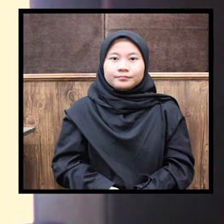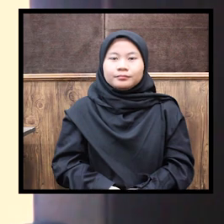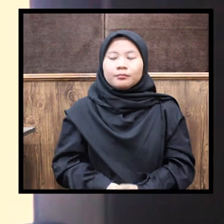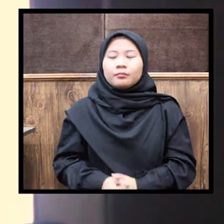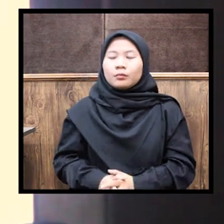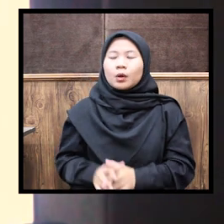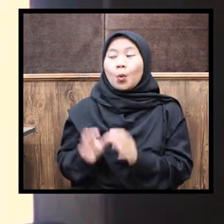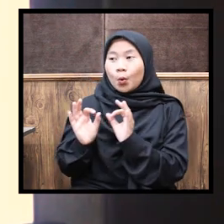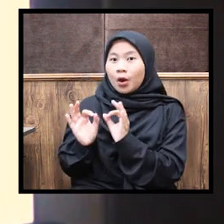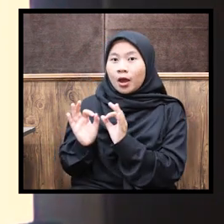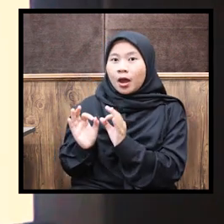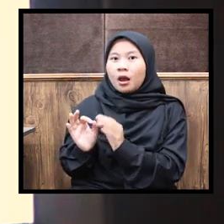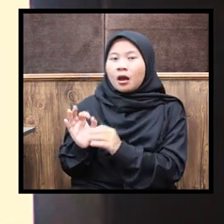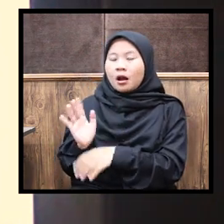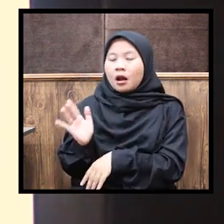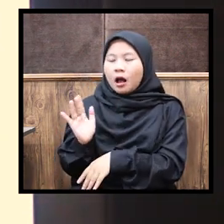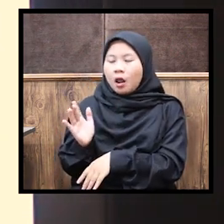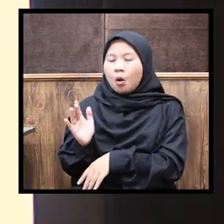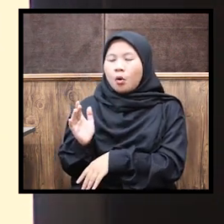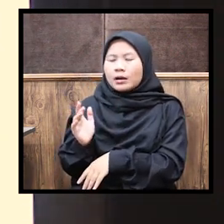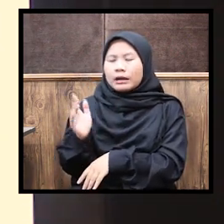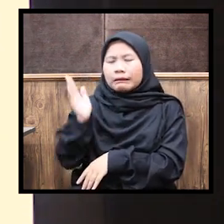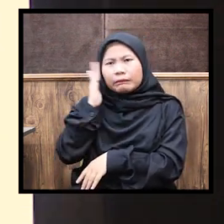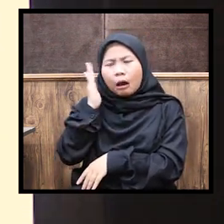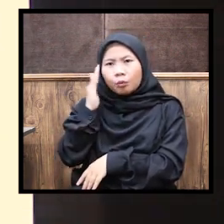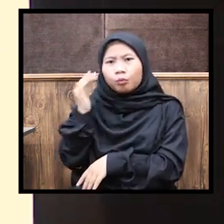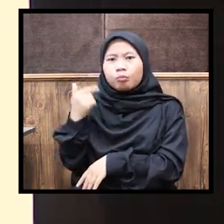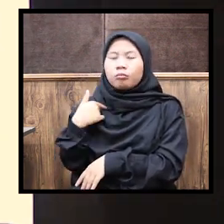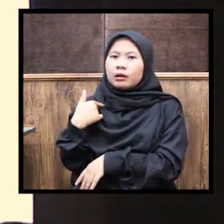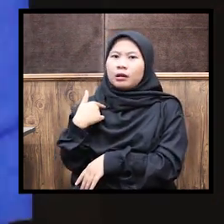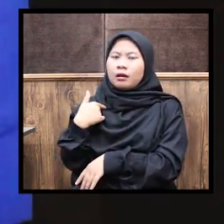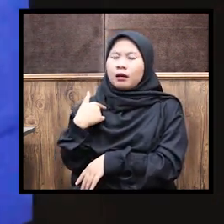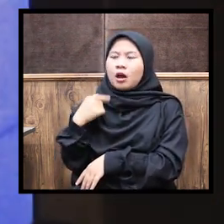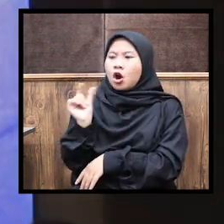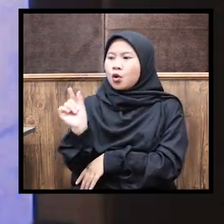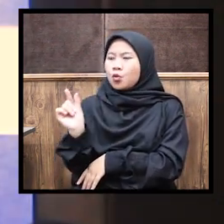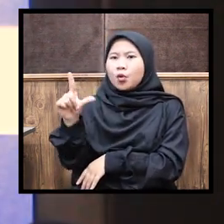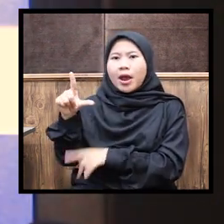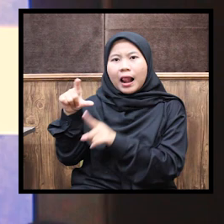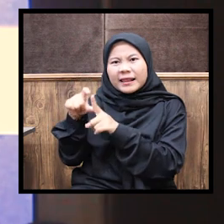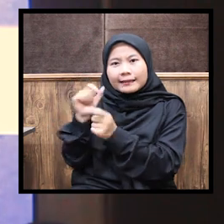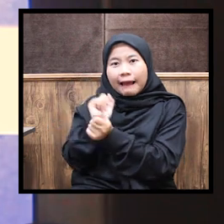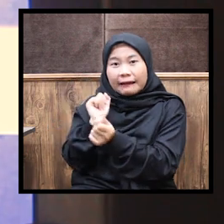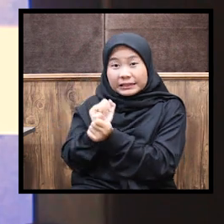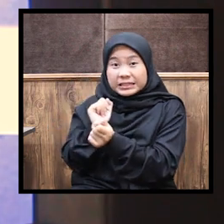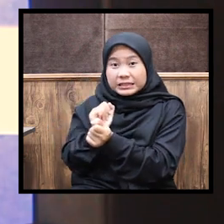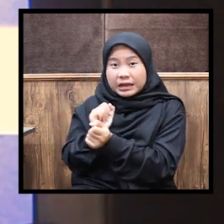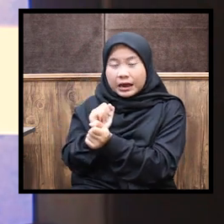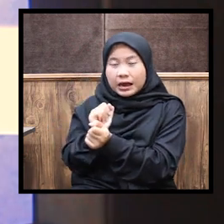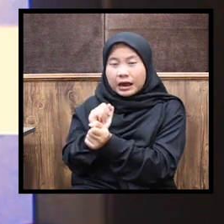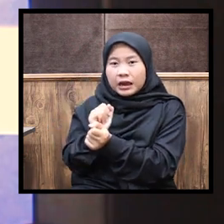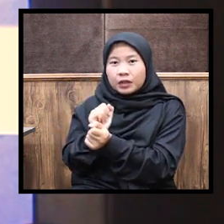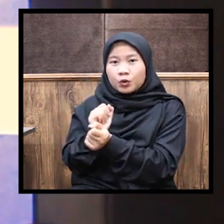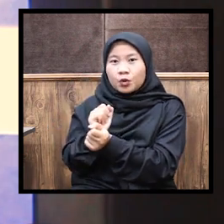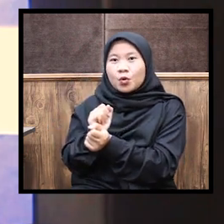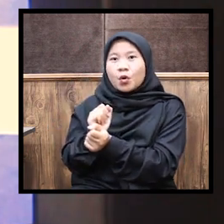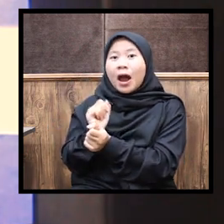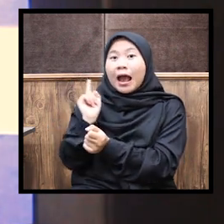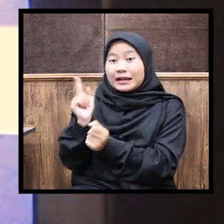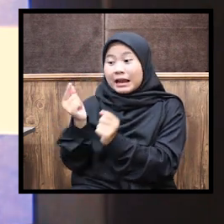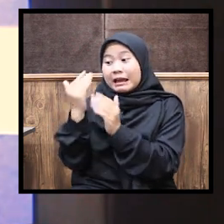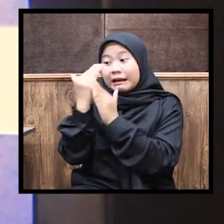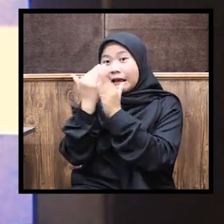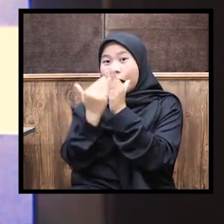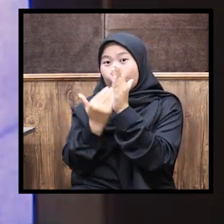kalau sepengetahuan saya Pak LD memang LD ketenag kerjaan adalah salah satu apa namanya amanah undang-undang Iya